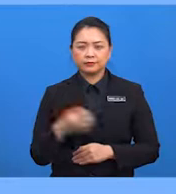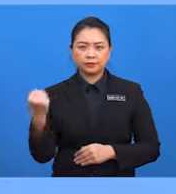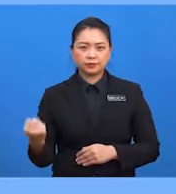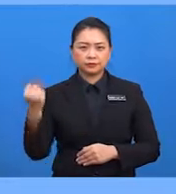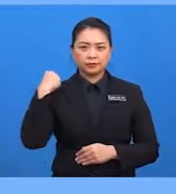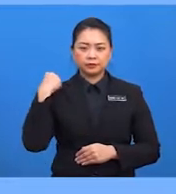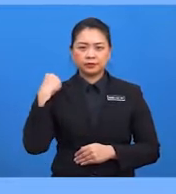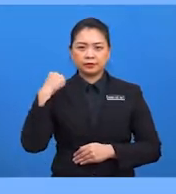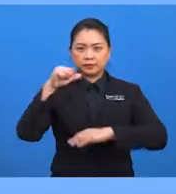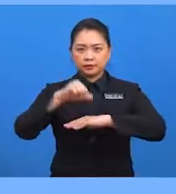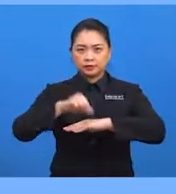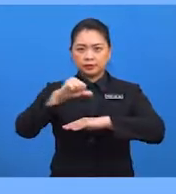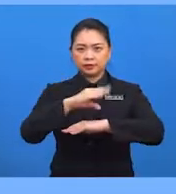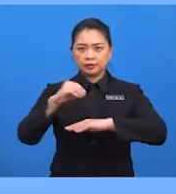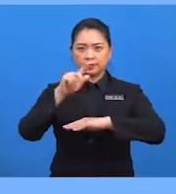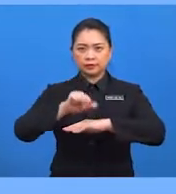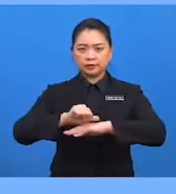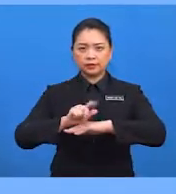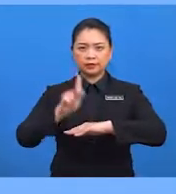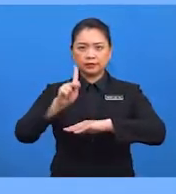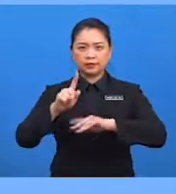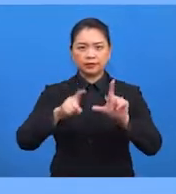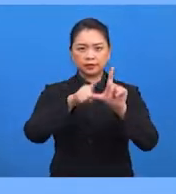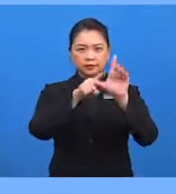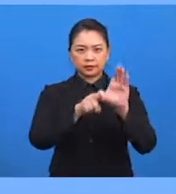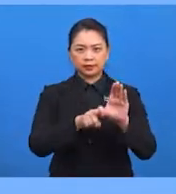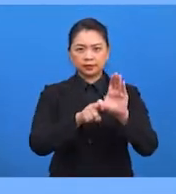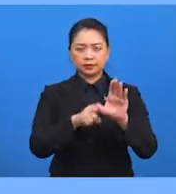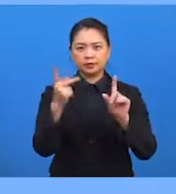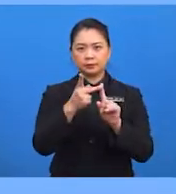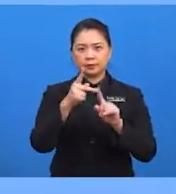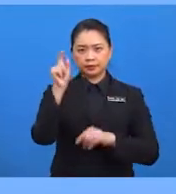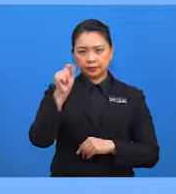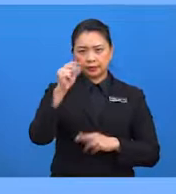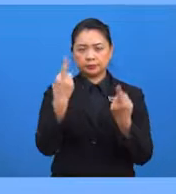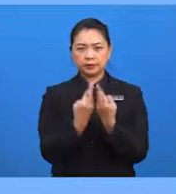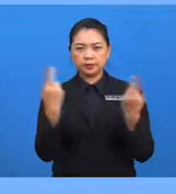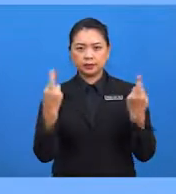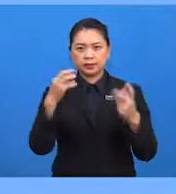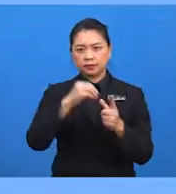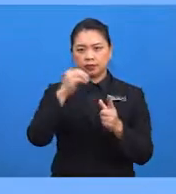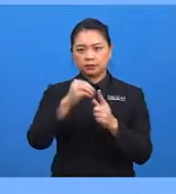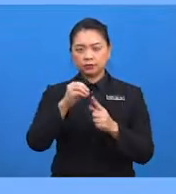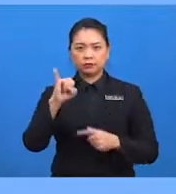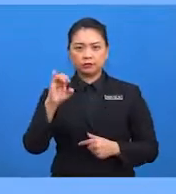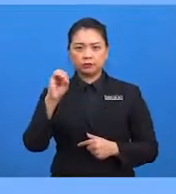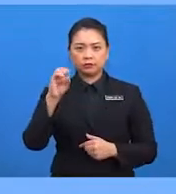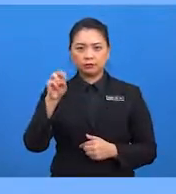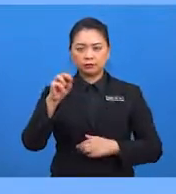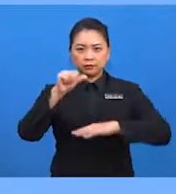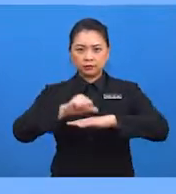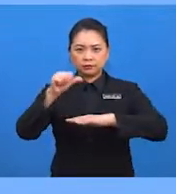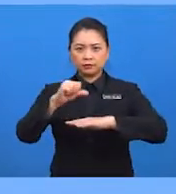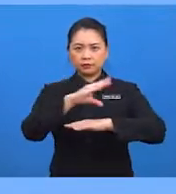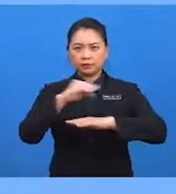Kekuatan asid dan alkali bergantung kepada darjah penceraian atau